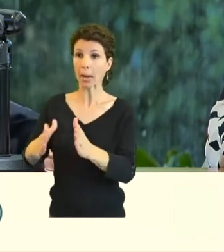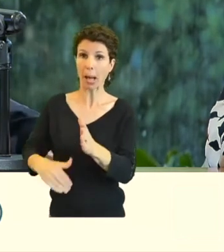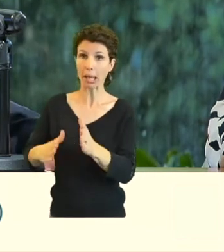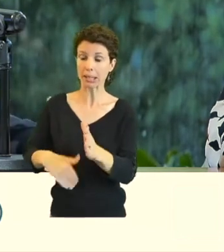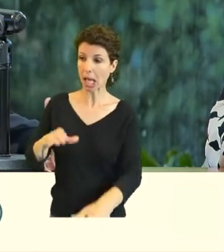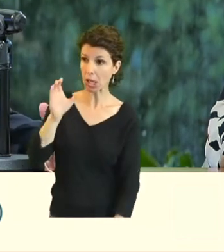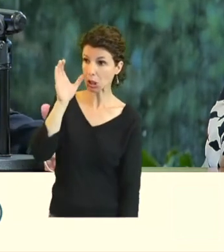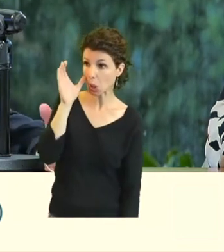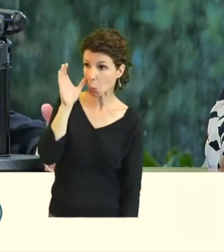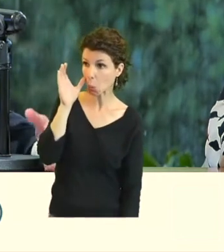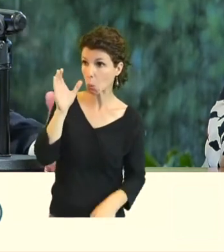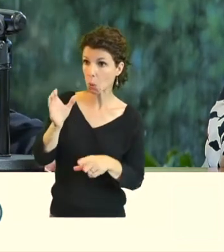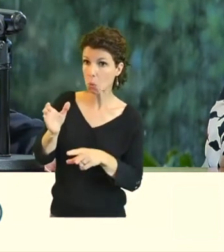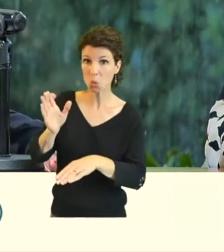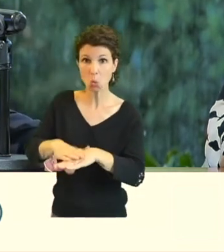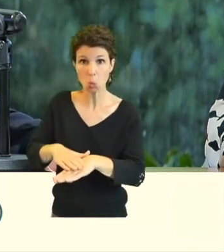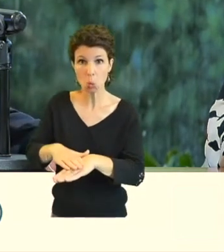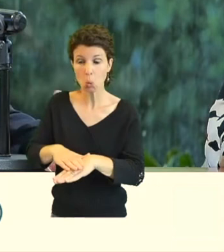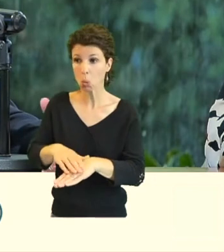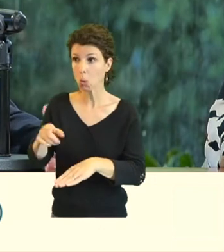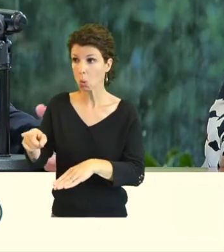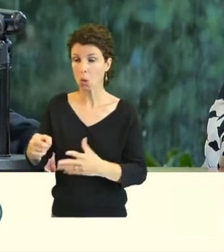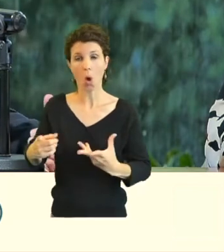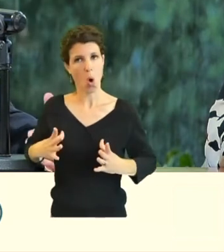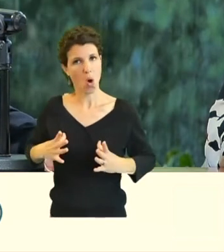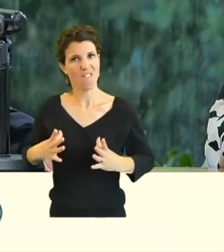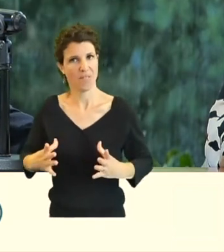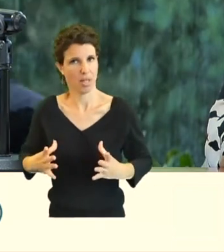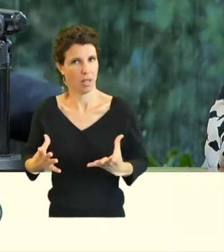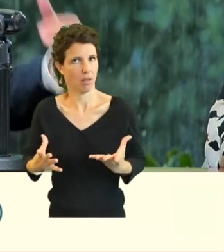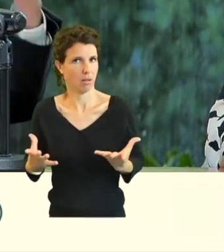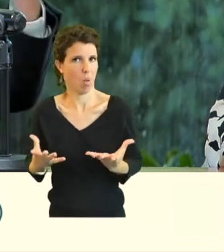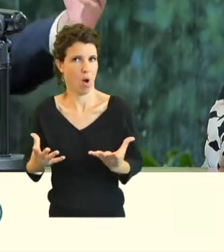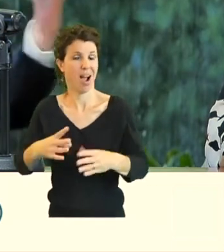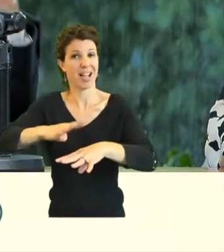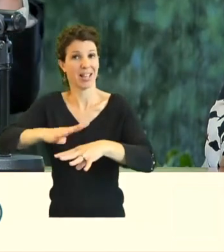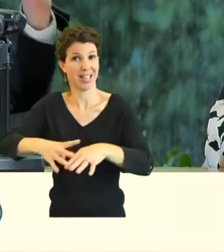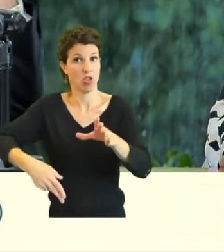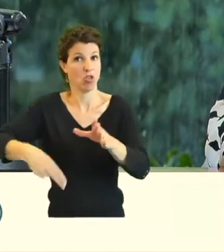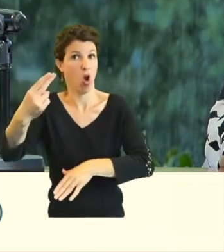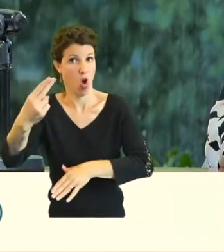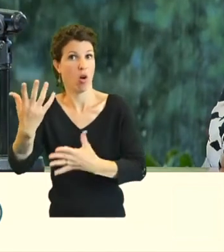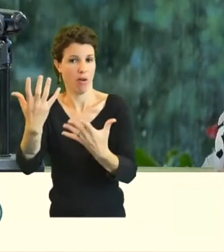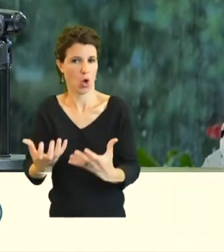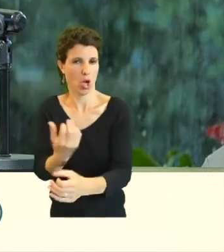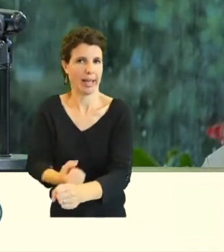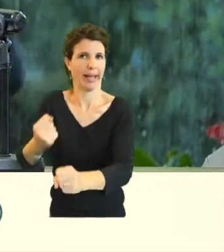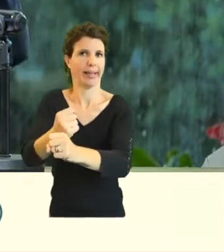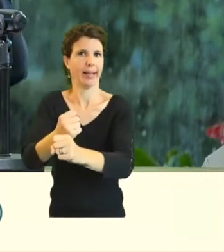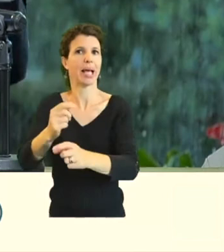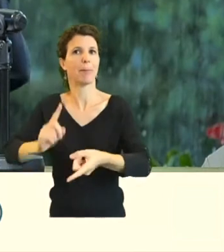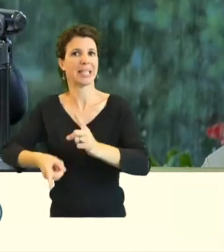plutôt sur la volonté de créer une piscine dans les quartiers nord, et je ne dis combien pas de la nécessité d'une piscine dans les quartiers